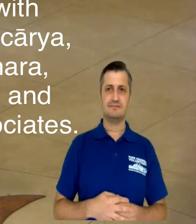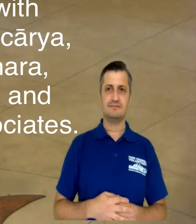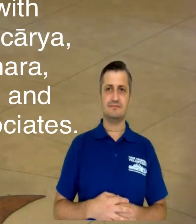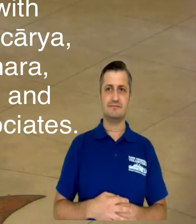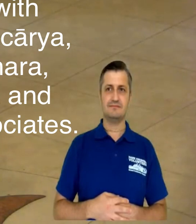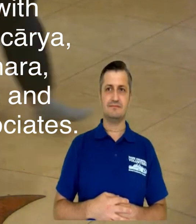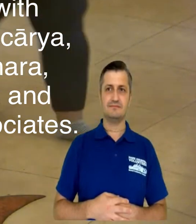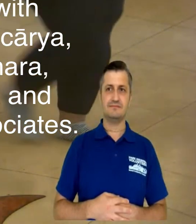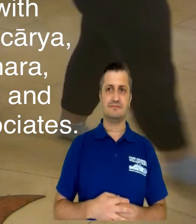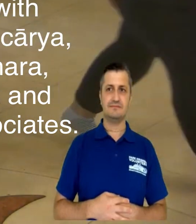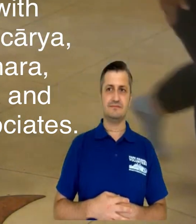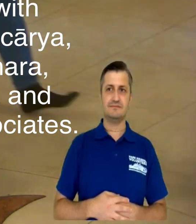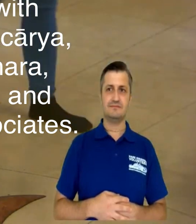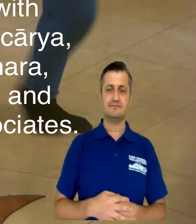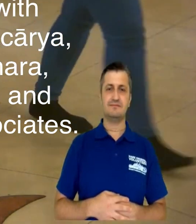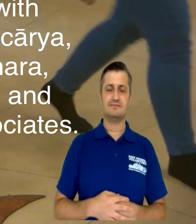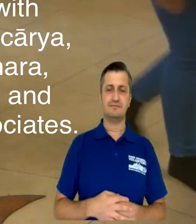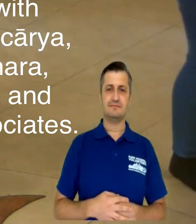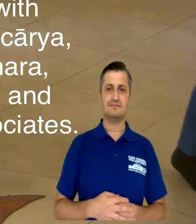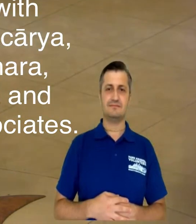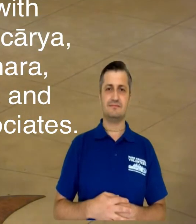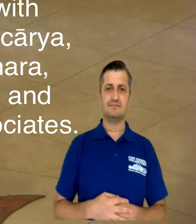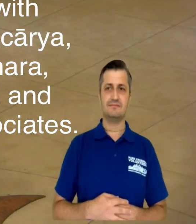Sadvaitam Savadutam